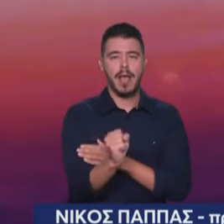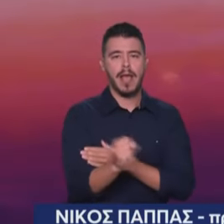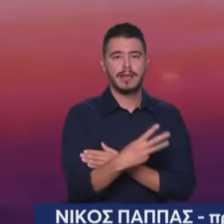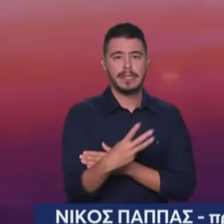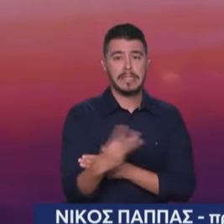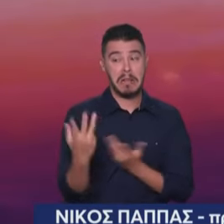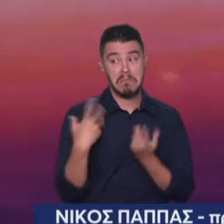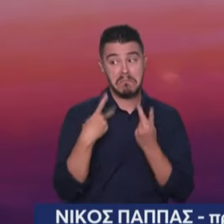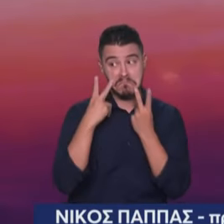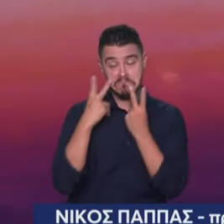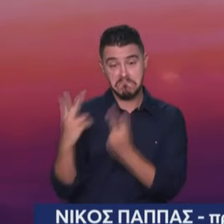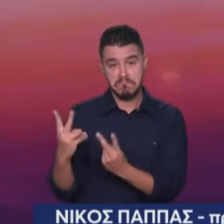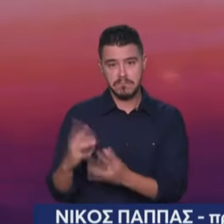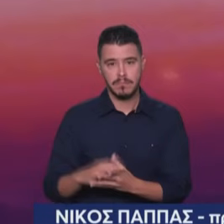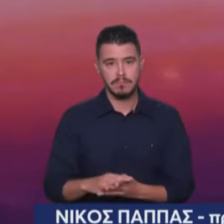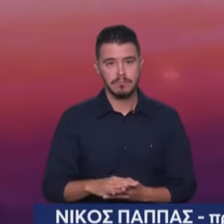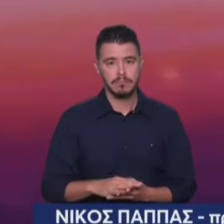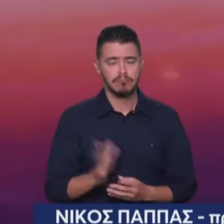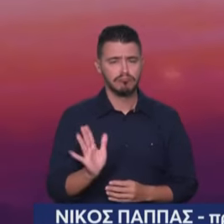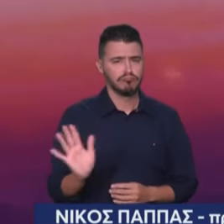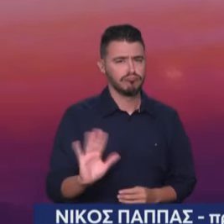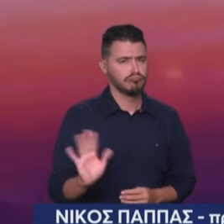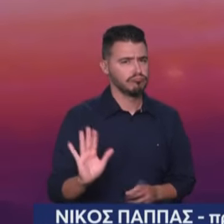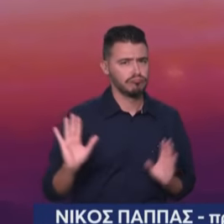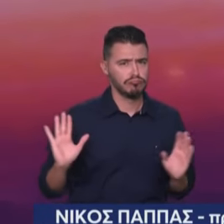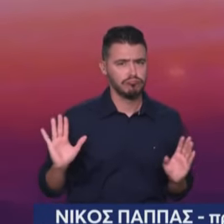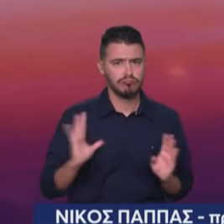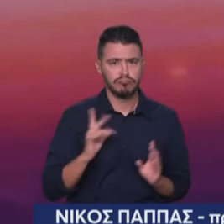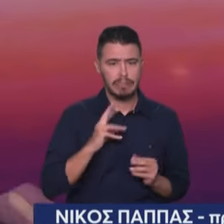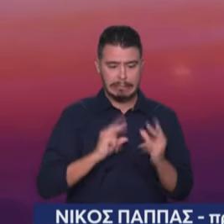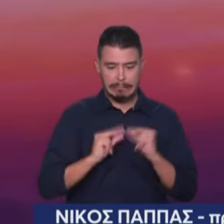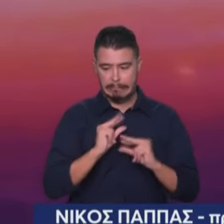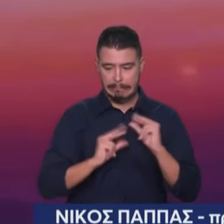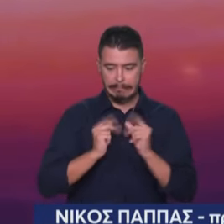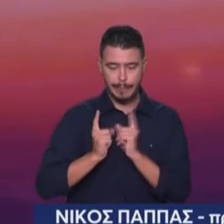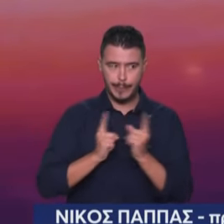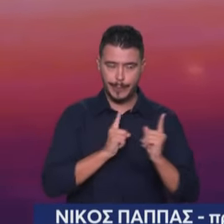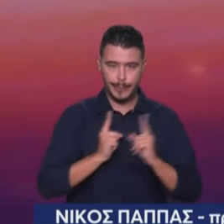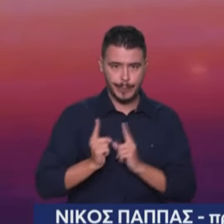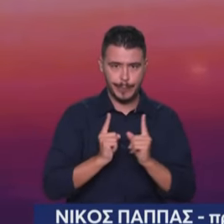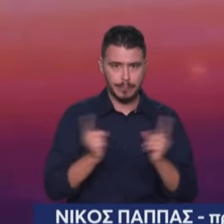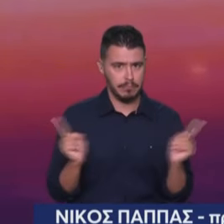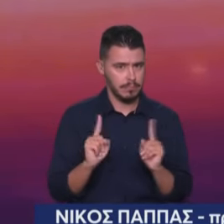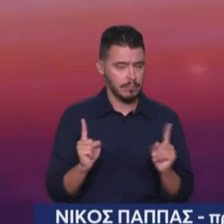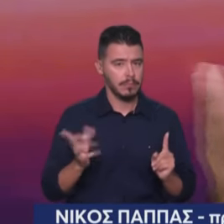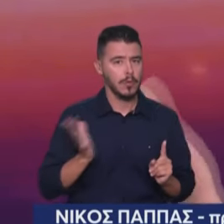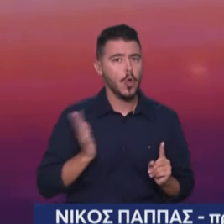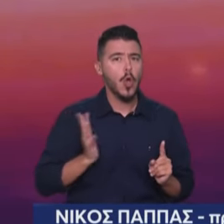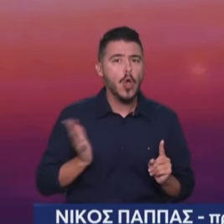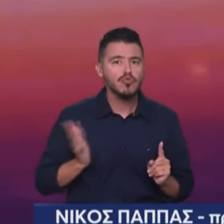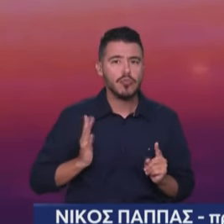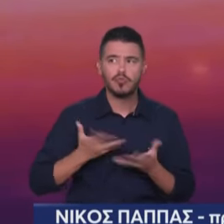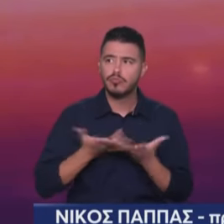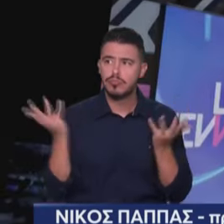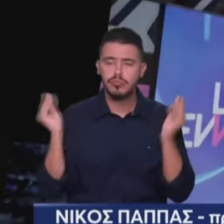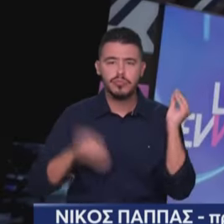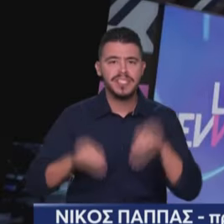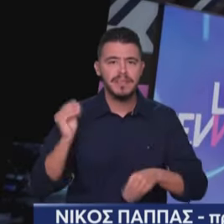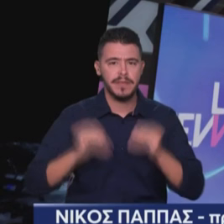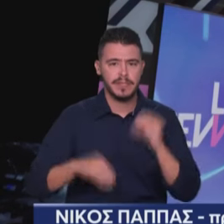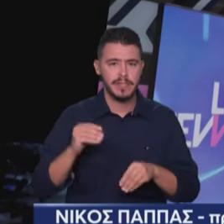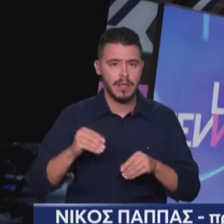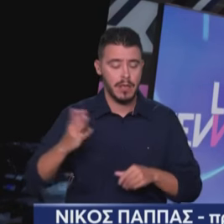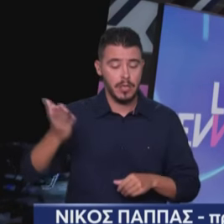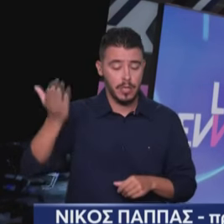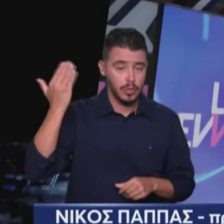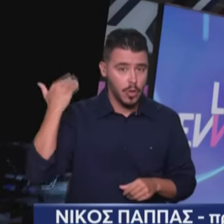ήταν μια απόφαση η οποία πάρθηκε σε κλειστές πόρτες. Ήταν μια απόφαση η οποία διαμορφώθηκε από μια μεγάλη συμμετοχική διαδικασία. Οι ηττημένοι εκείνης